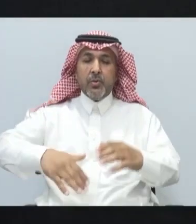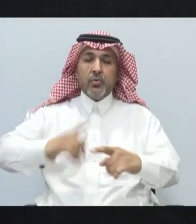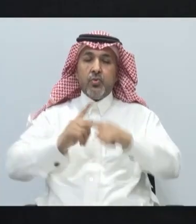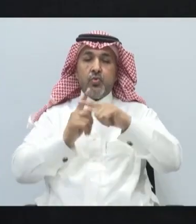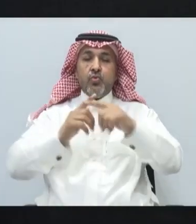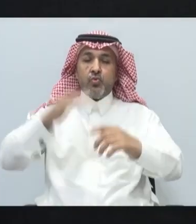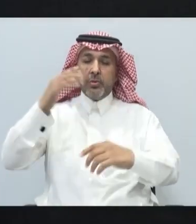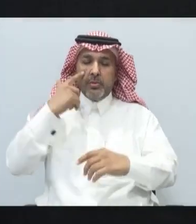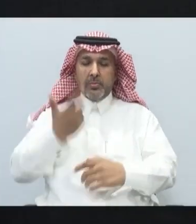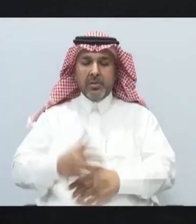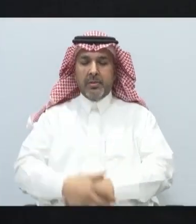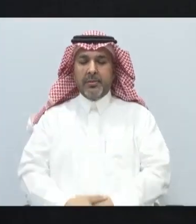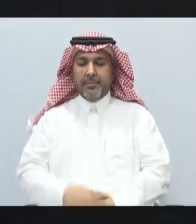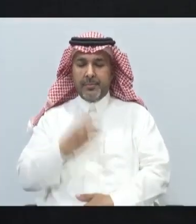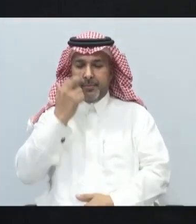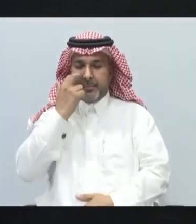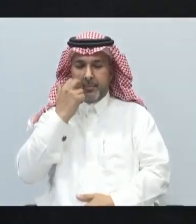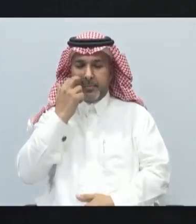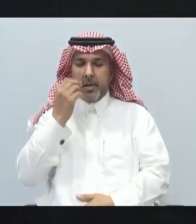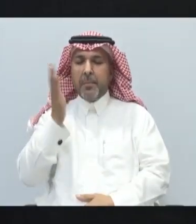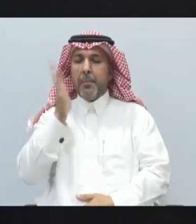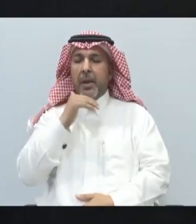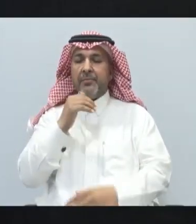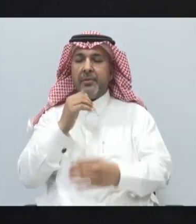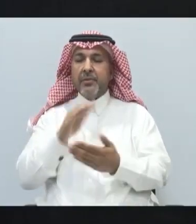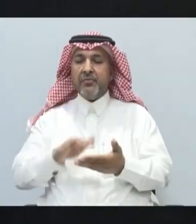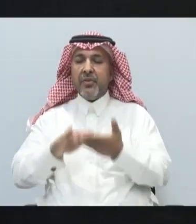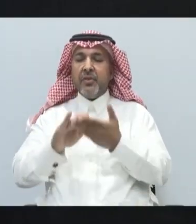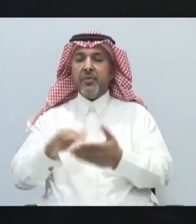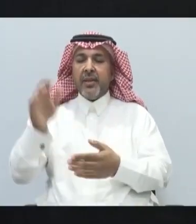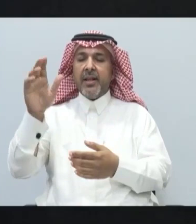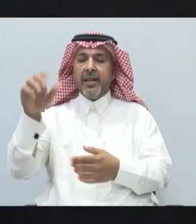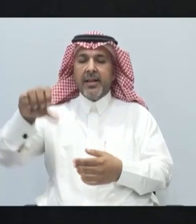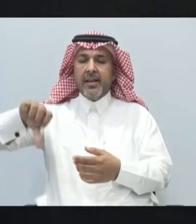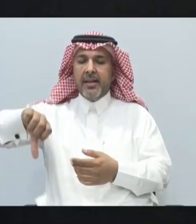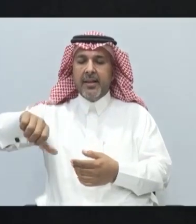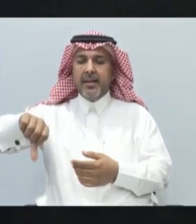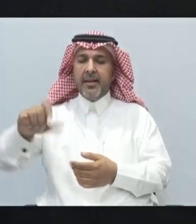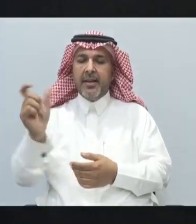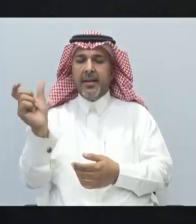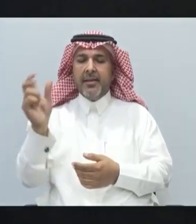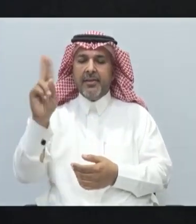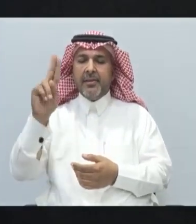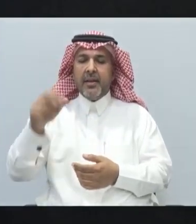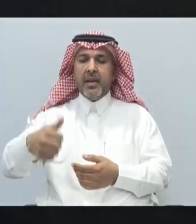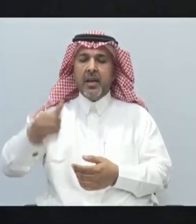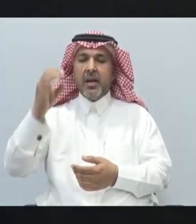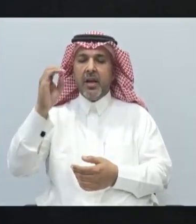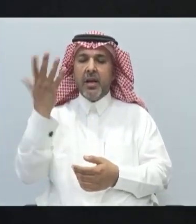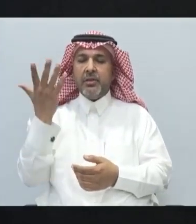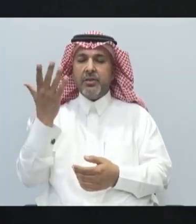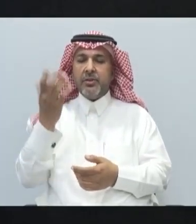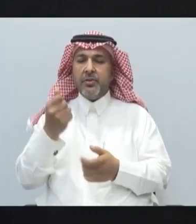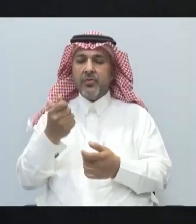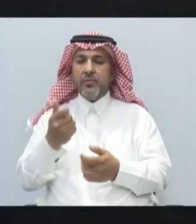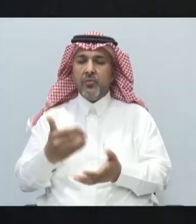انت لاحظ لو ما انتجت شيء حتدفع 9440 فبالتالي طالما ان المين منخفض فانت ممكن تزيد الانتاج وما راح يزيد